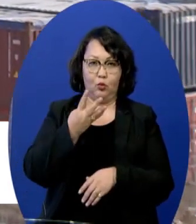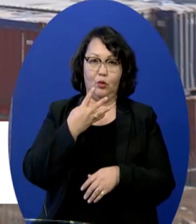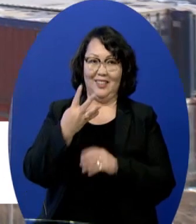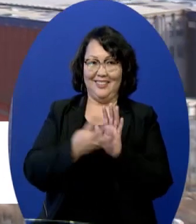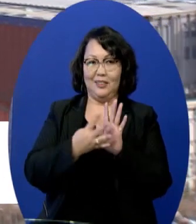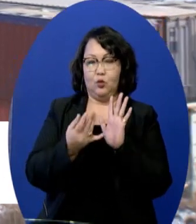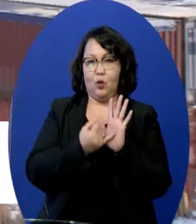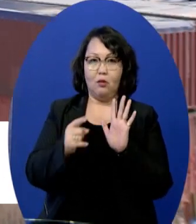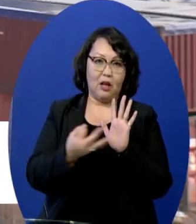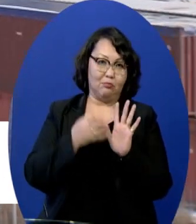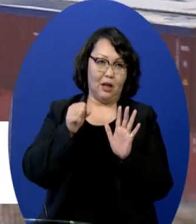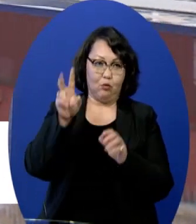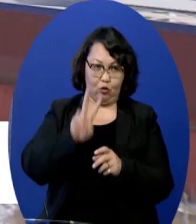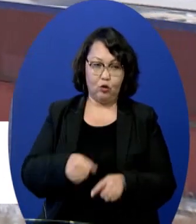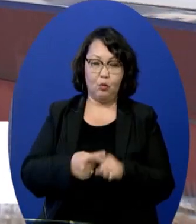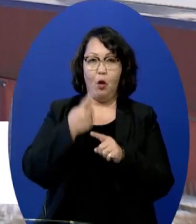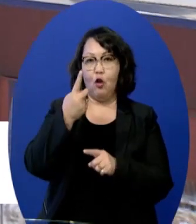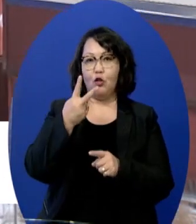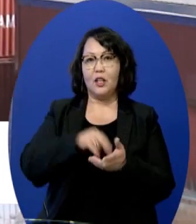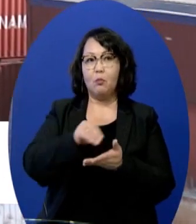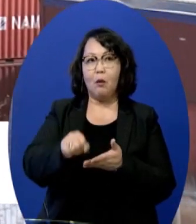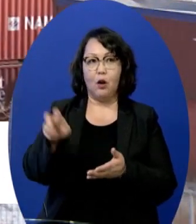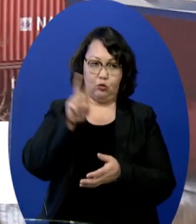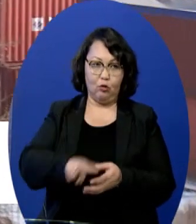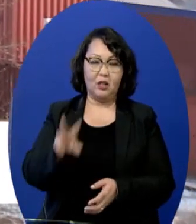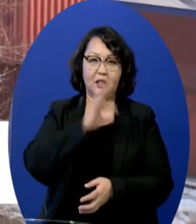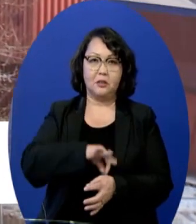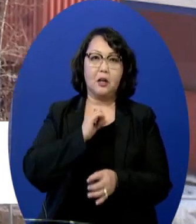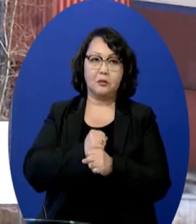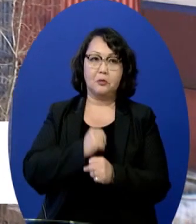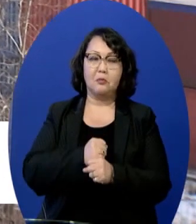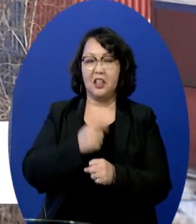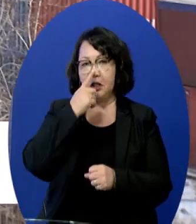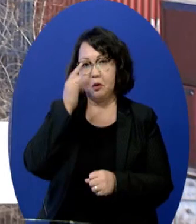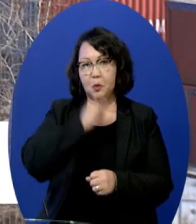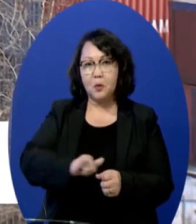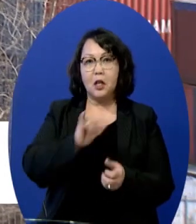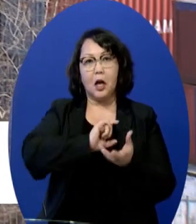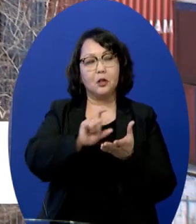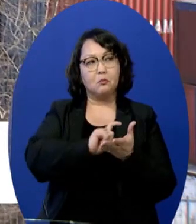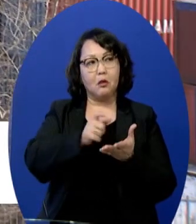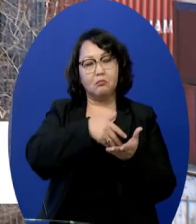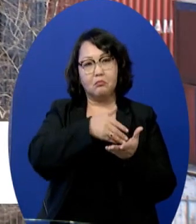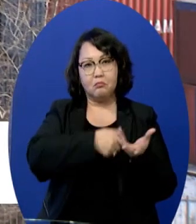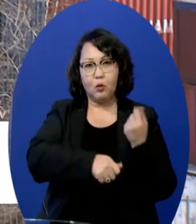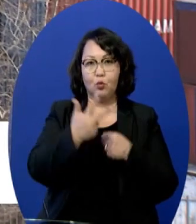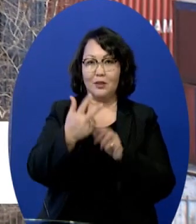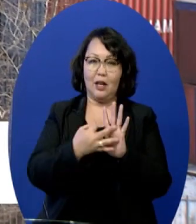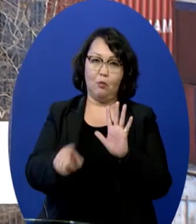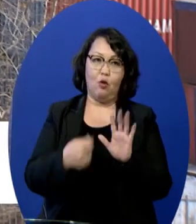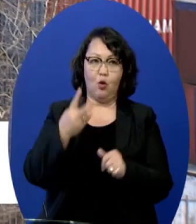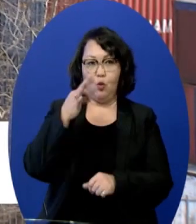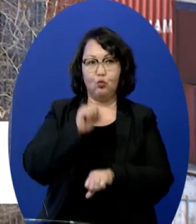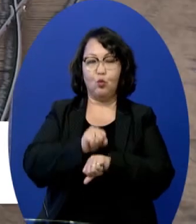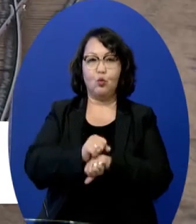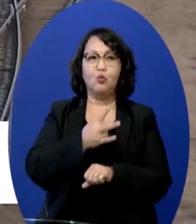сая ам долллараар нэмэгдэж 2 тэрбум ам долларын ашигтай гарсан байна. Бүгд найрамдах хятад ард улсад экспортлсон бараа бүтээгдэхүүний 38.2%